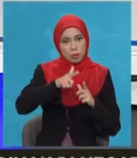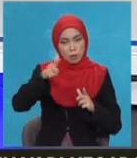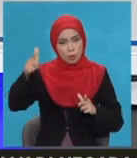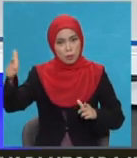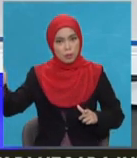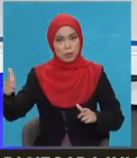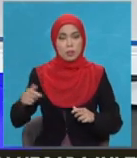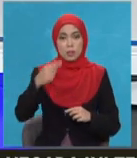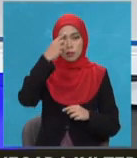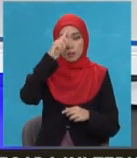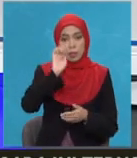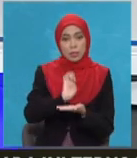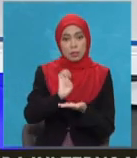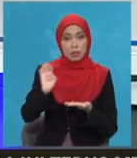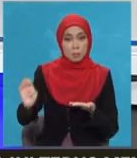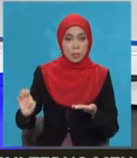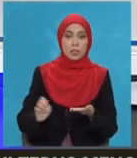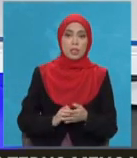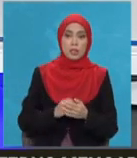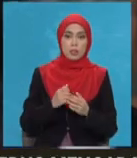maju dan berdaya tahan